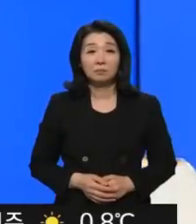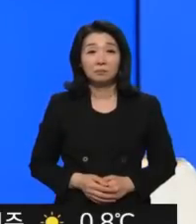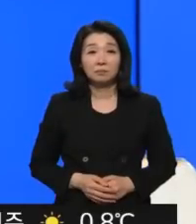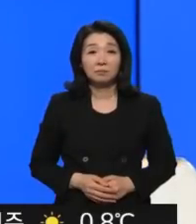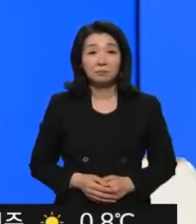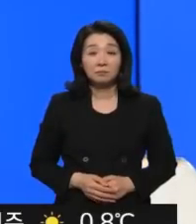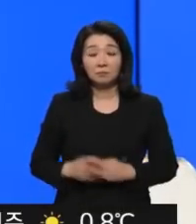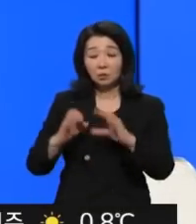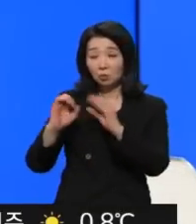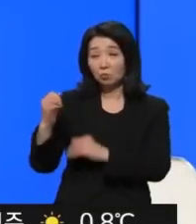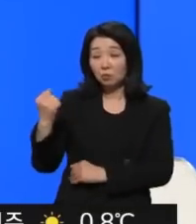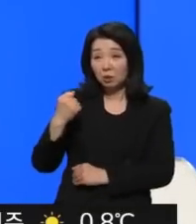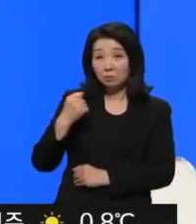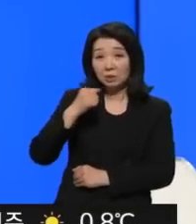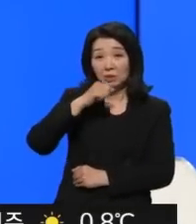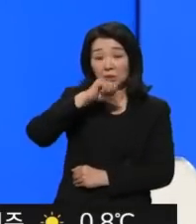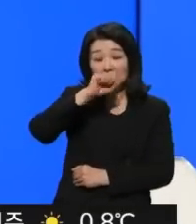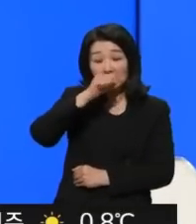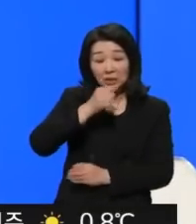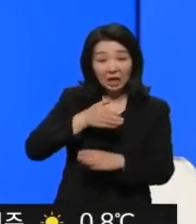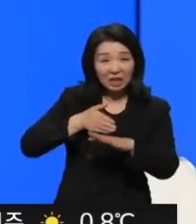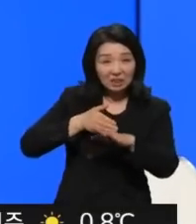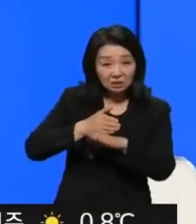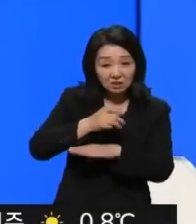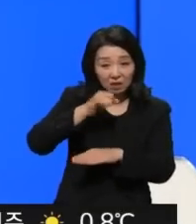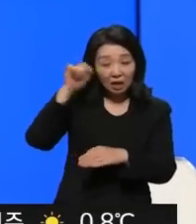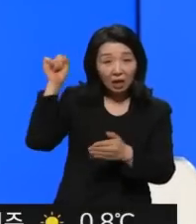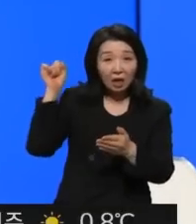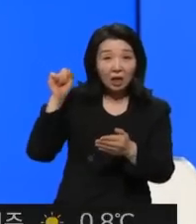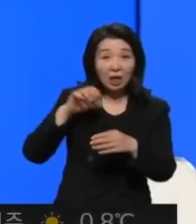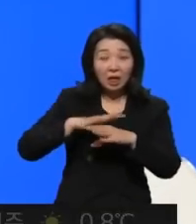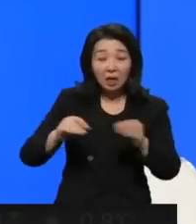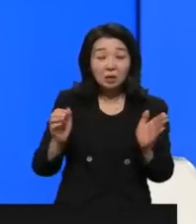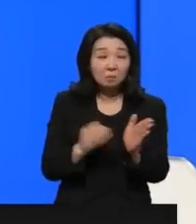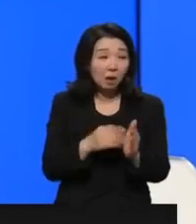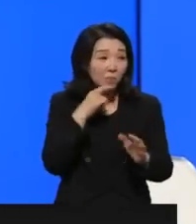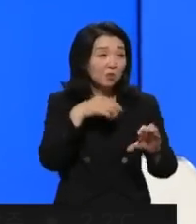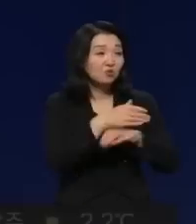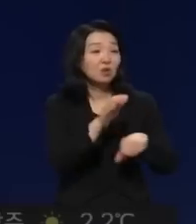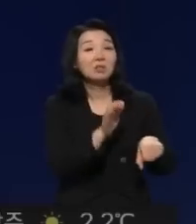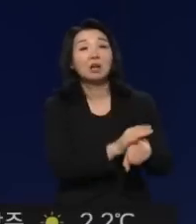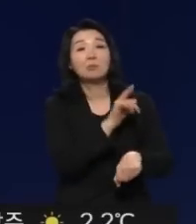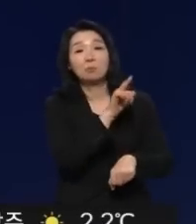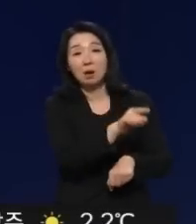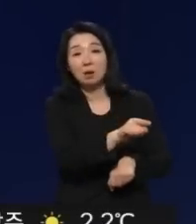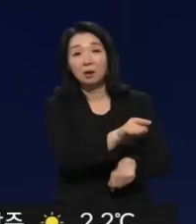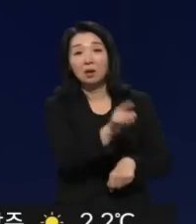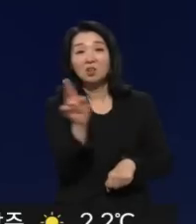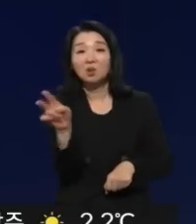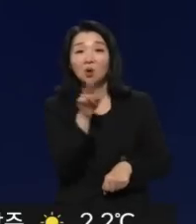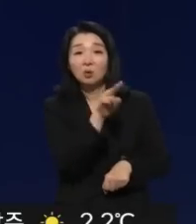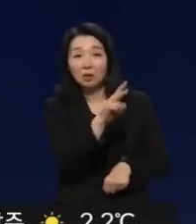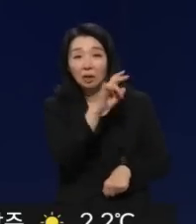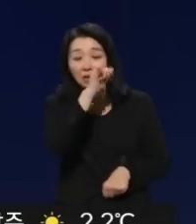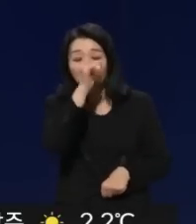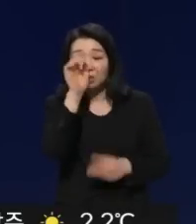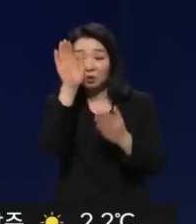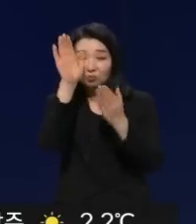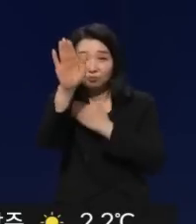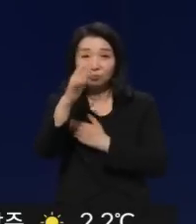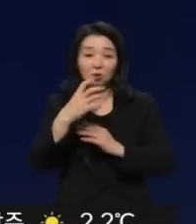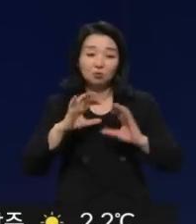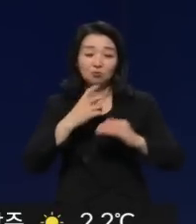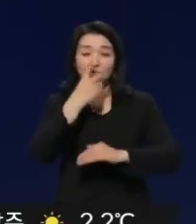반면 국민의힘은 예산안 늑장 처리는 민주당 쪽에 책임이 있다는 그런 주장을 펼치고 있죠. 네, 그렇습니다. 여야는 예산 처리 후 국정조사를